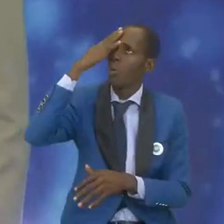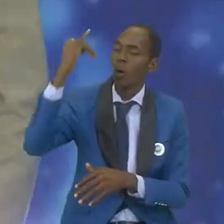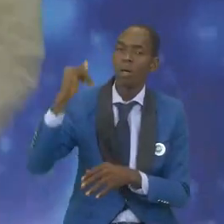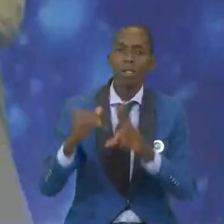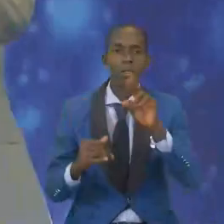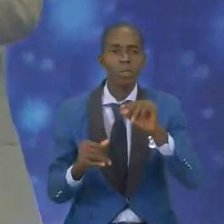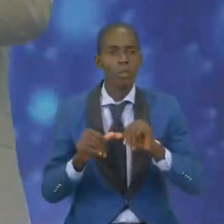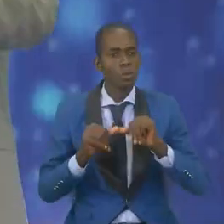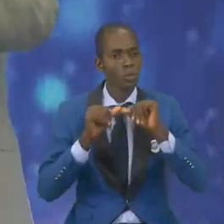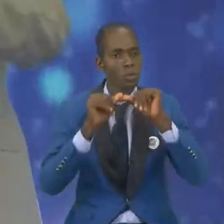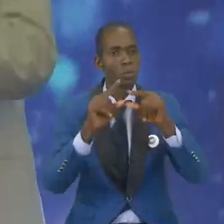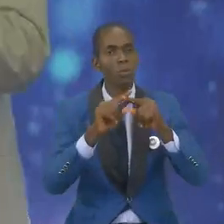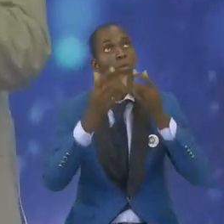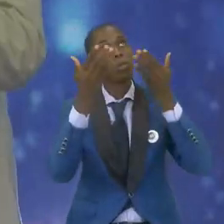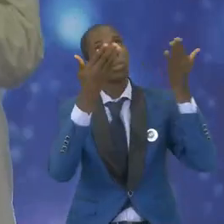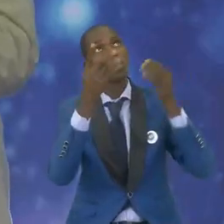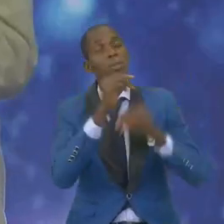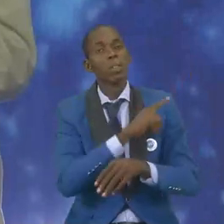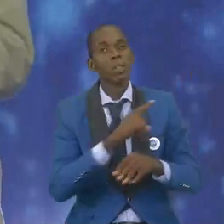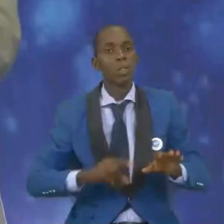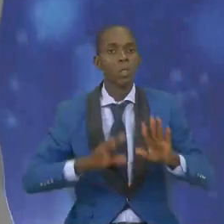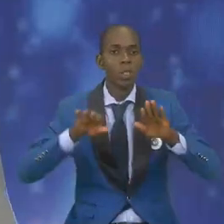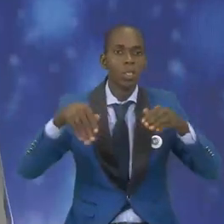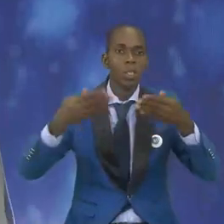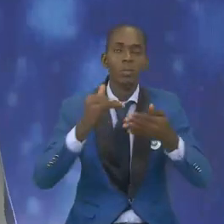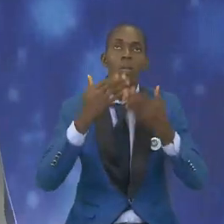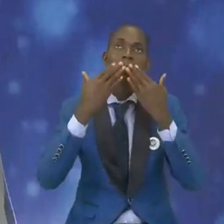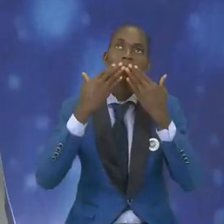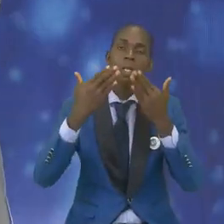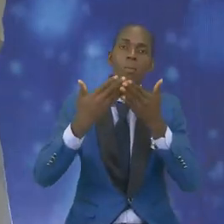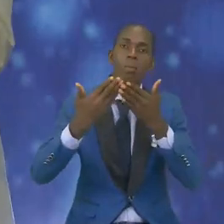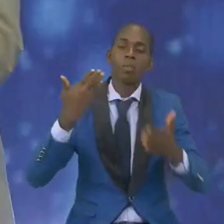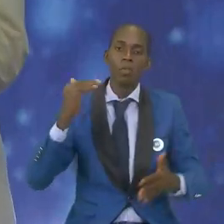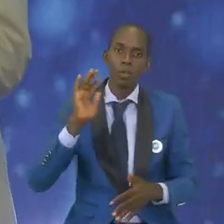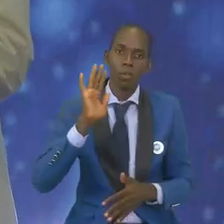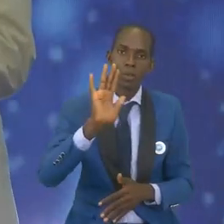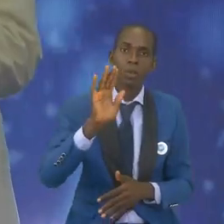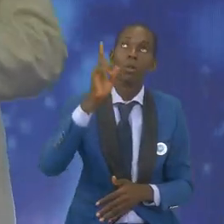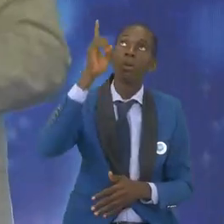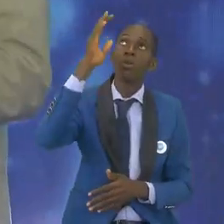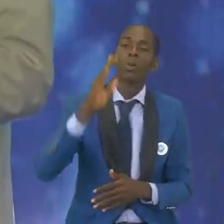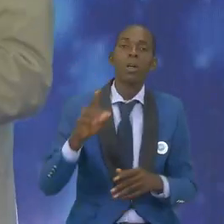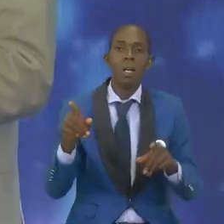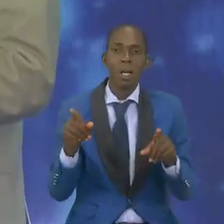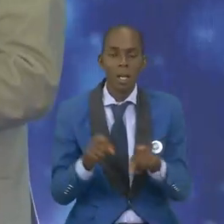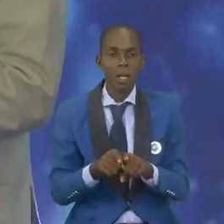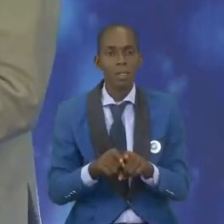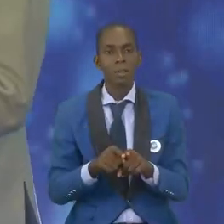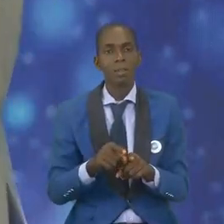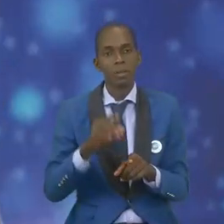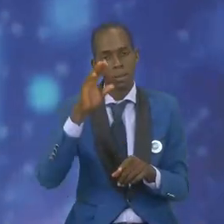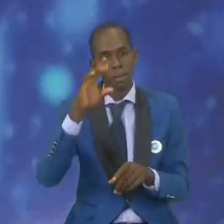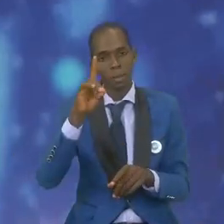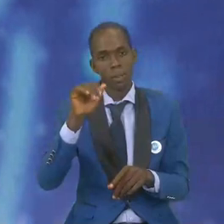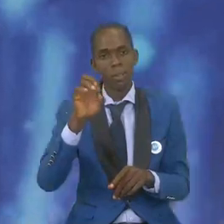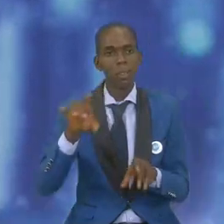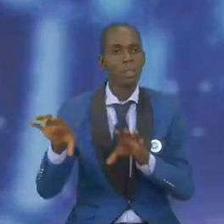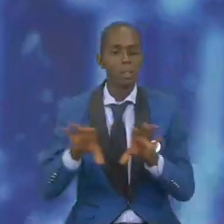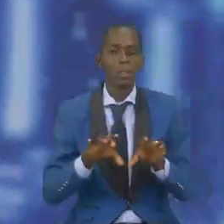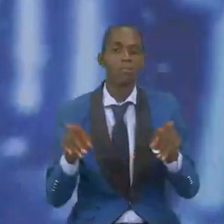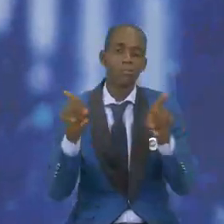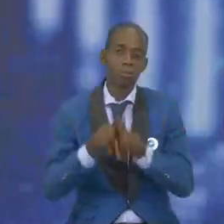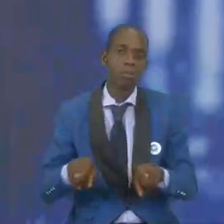Pourquoi en ce moment? Ne pose pas la question pourquoi. Continue à servir le Seigneur. Grande grâce à ton Dieu comme